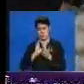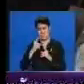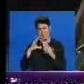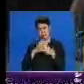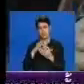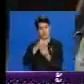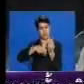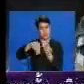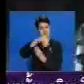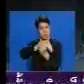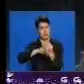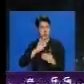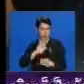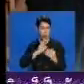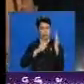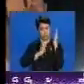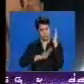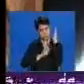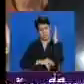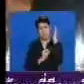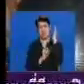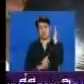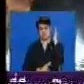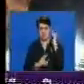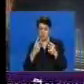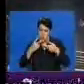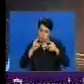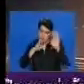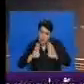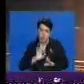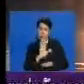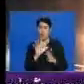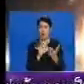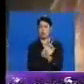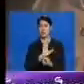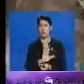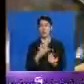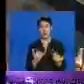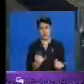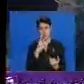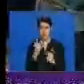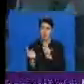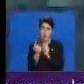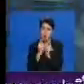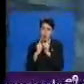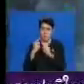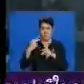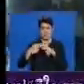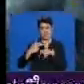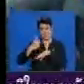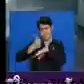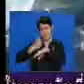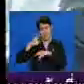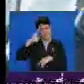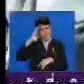แล้วยังเป็นวิถีชีวิตของผู้คนในเมืองสุไหงโกลกด้วยค่ะวันนี้เราจะไปพูดคุยกับร้อยเอกธีรพงษ์สุวรรณ